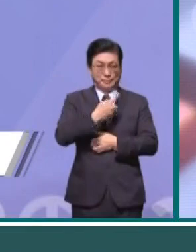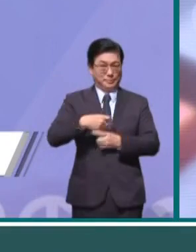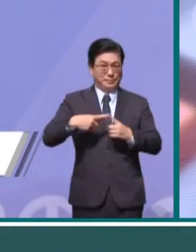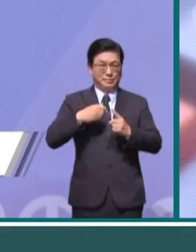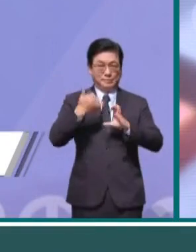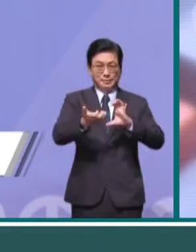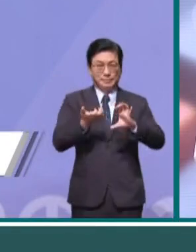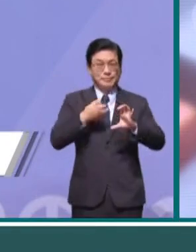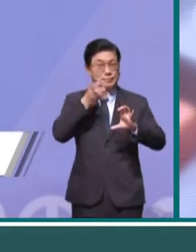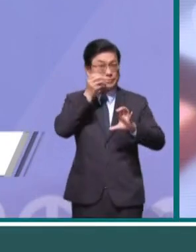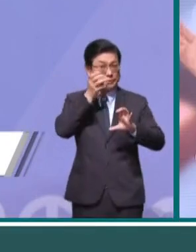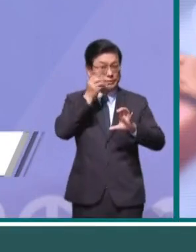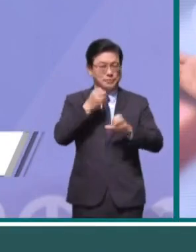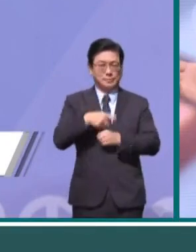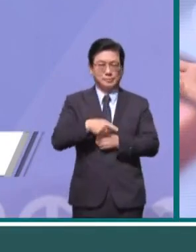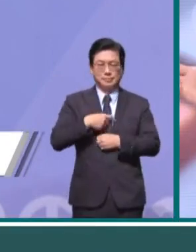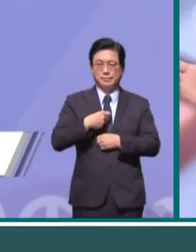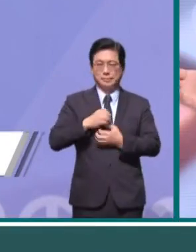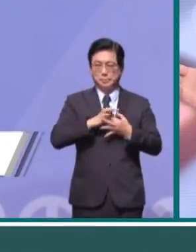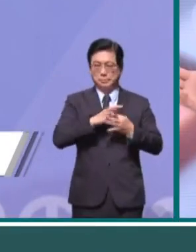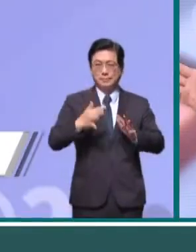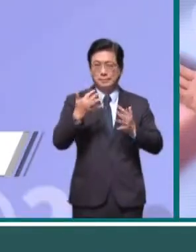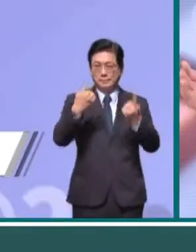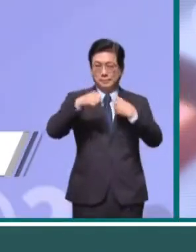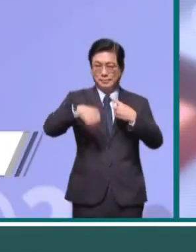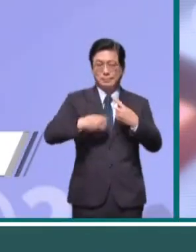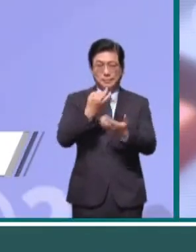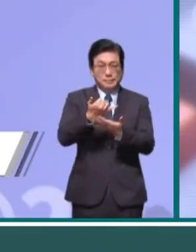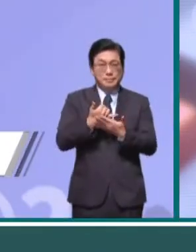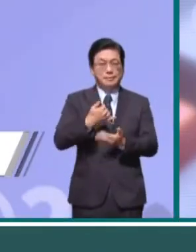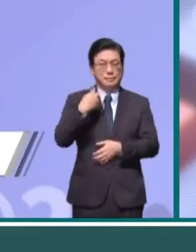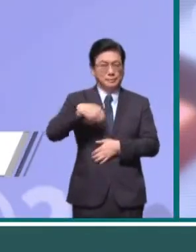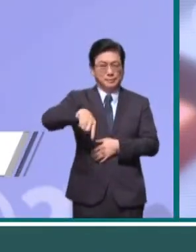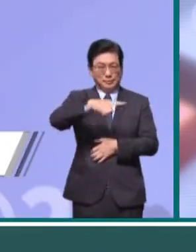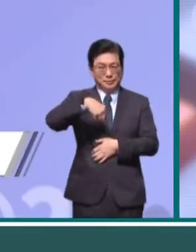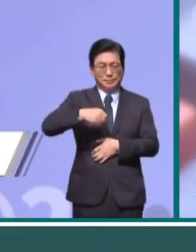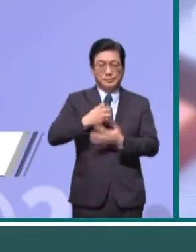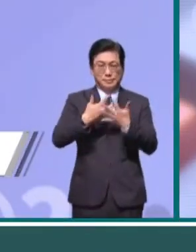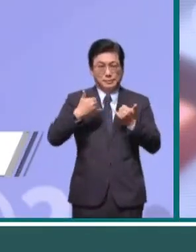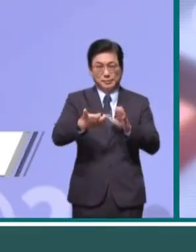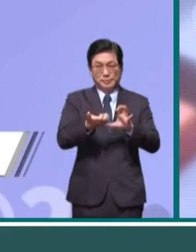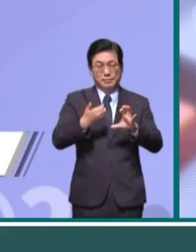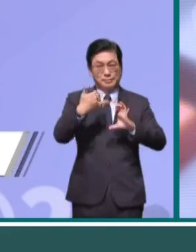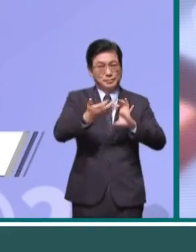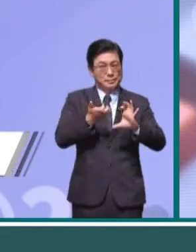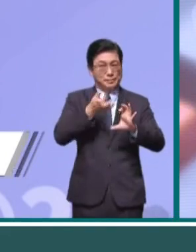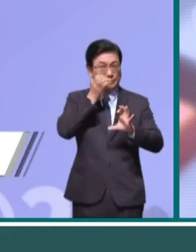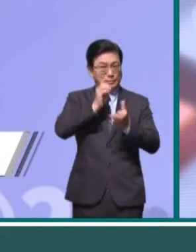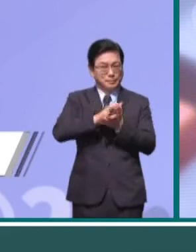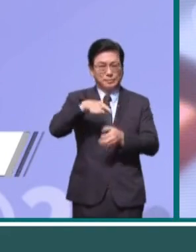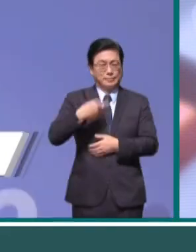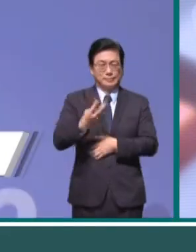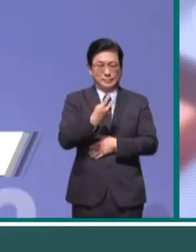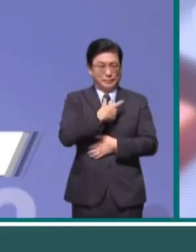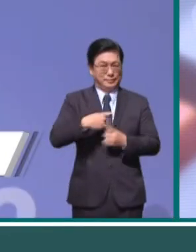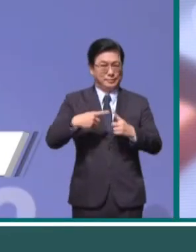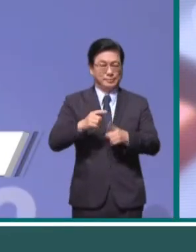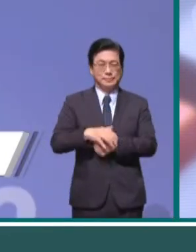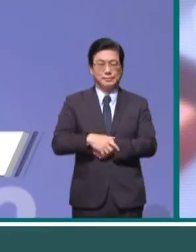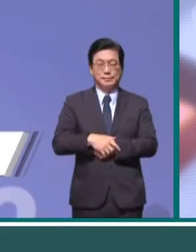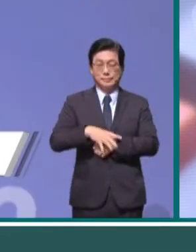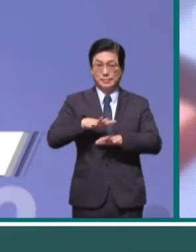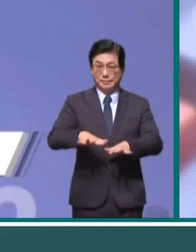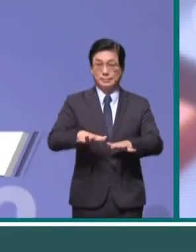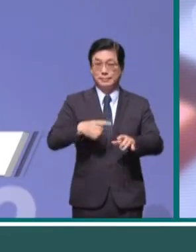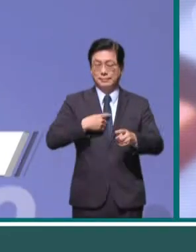好争论的呢？然后所以有点怪天怪地的味道，所以我觉得三个候选人如果要评分的话，我会觉得陈时中